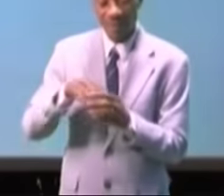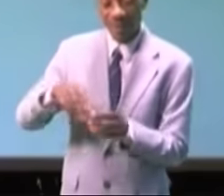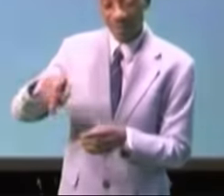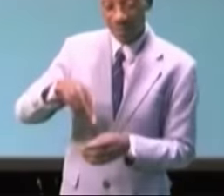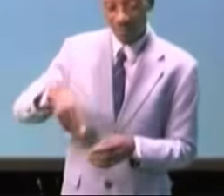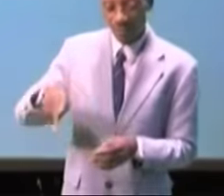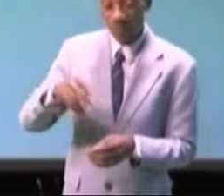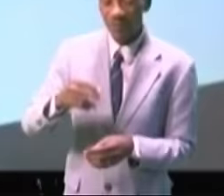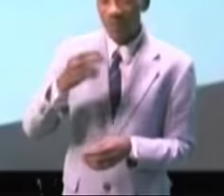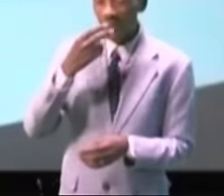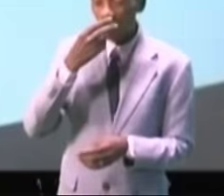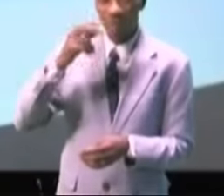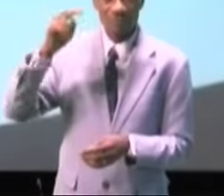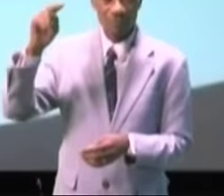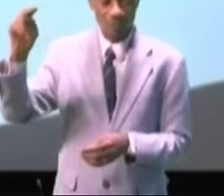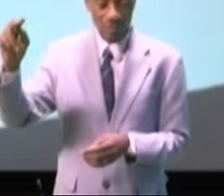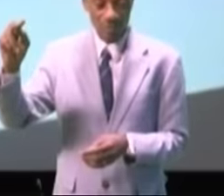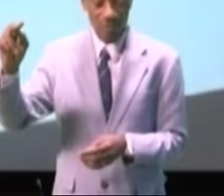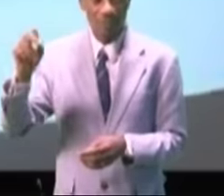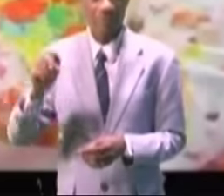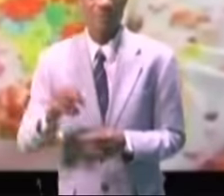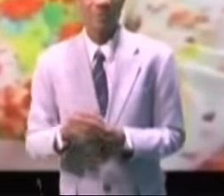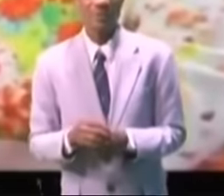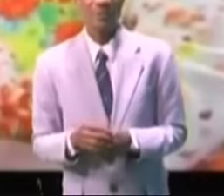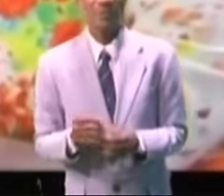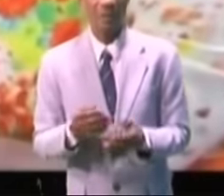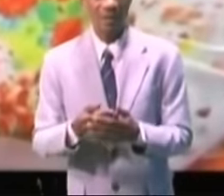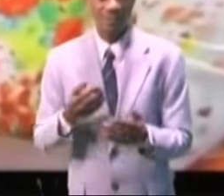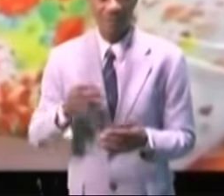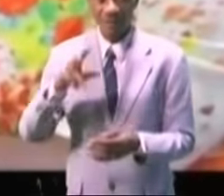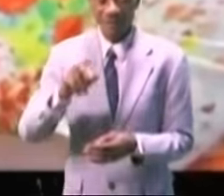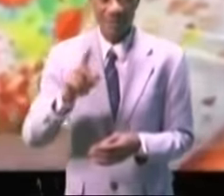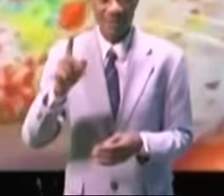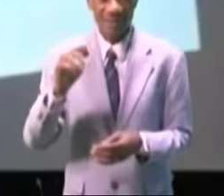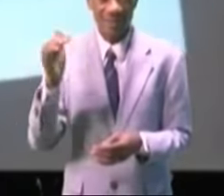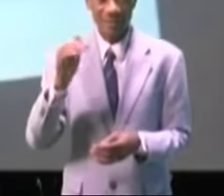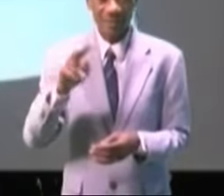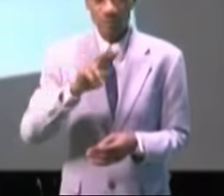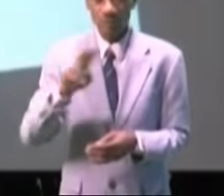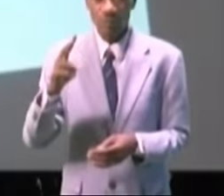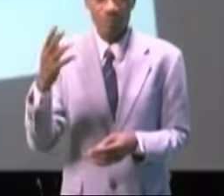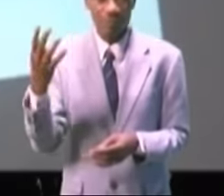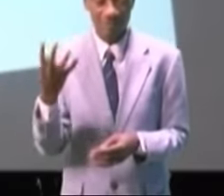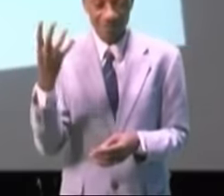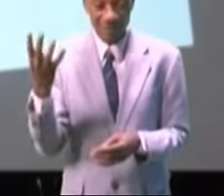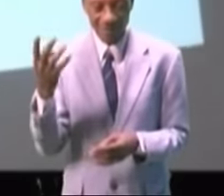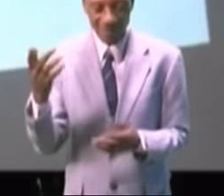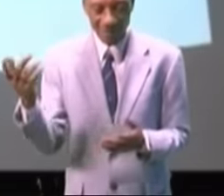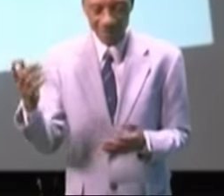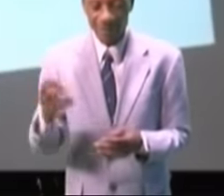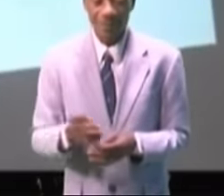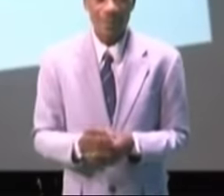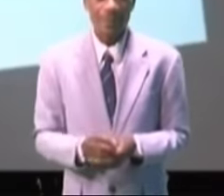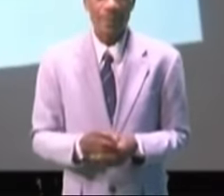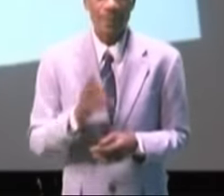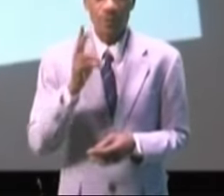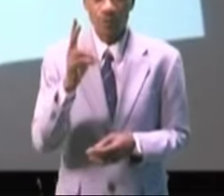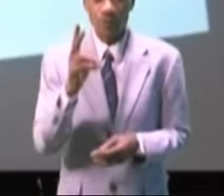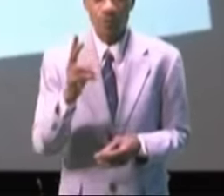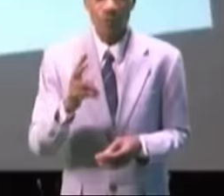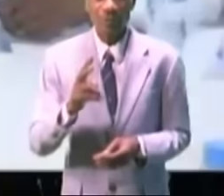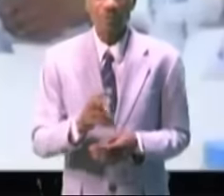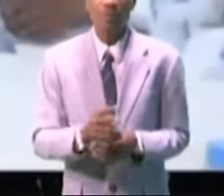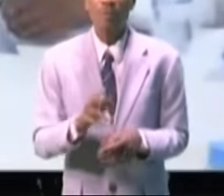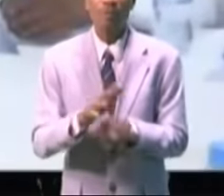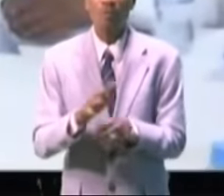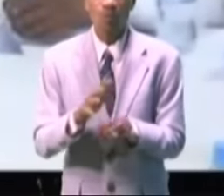RDC 2022 à publier avant le 31 décembre 2024, les recettes recensées s'élèvent à 6,238 milliards de dollars,